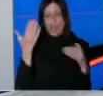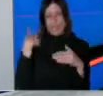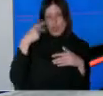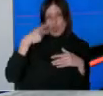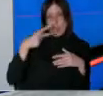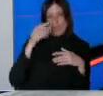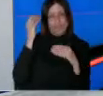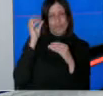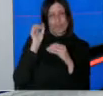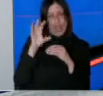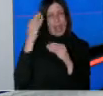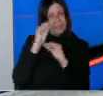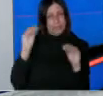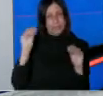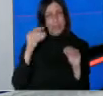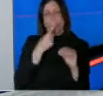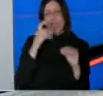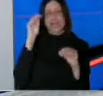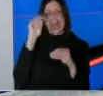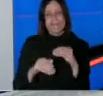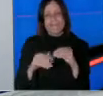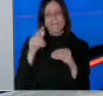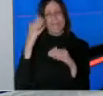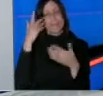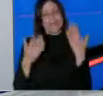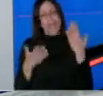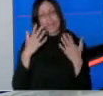יומיים הוא שלח מסרון למאות אלפי מתלבטים